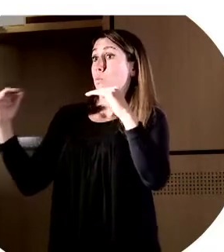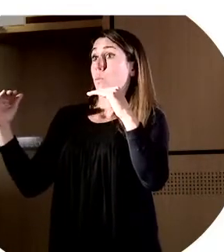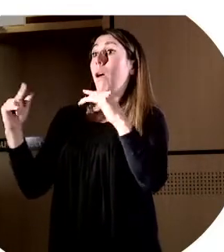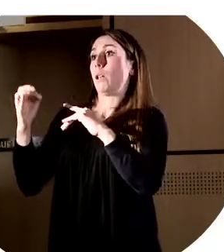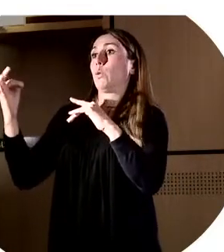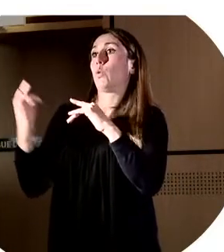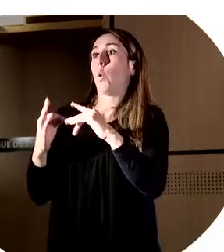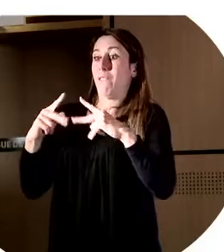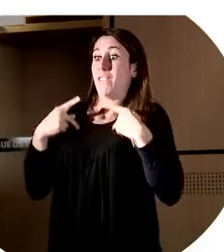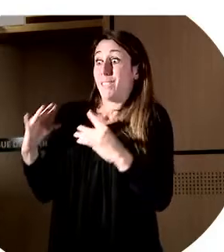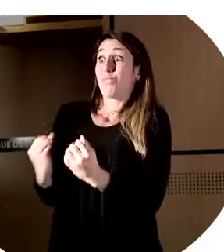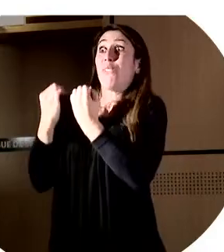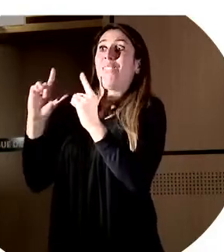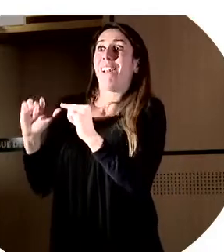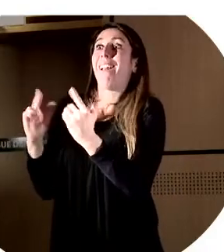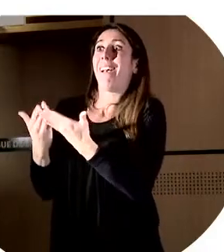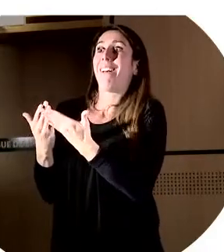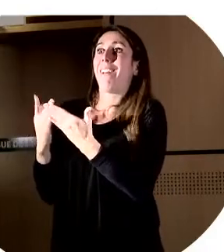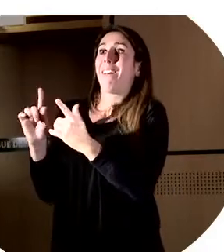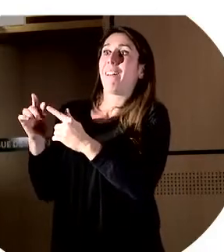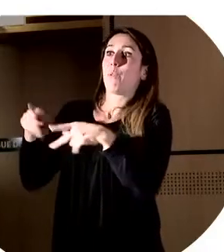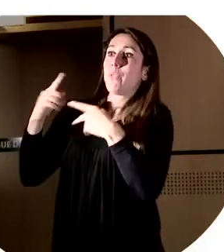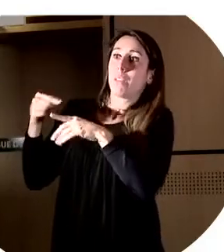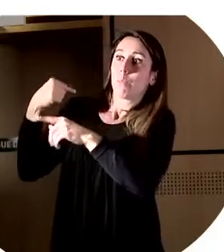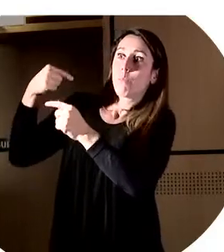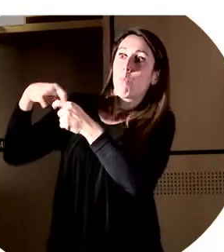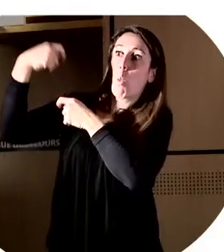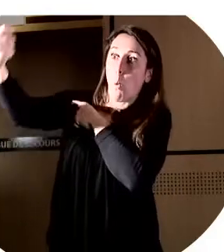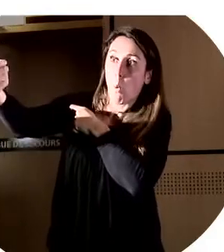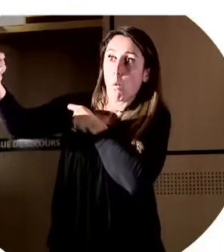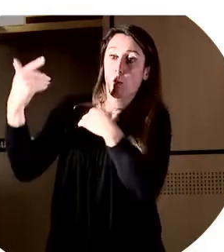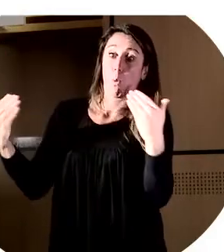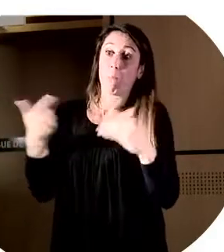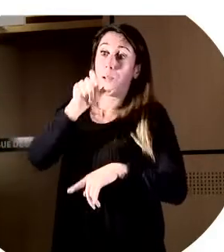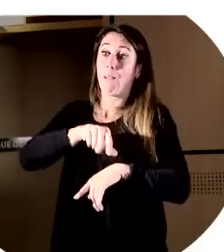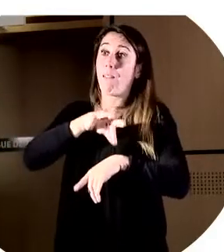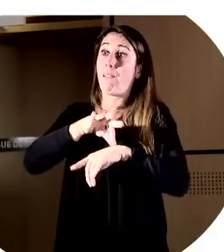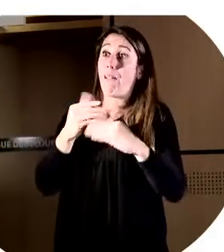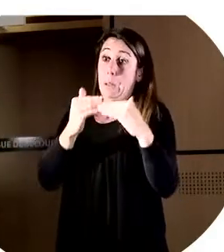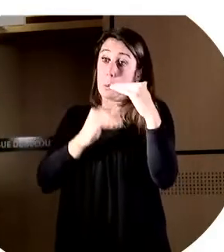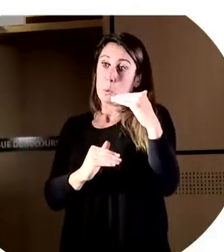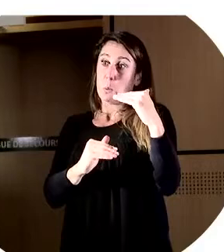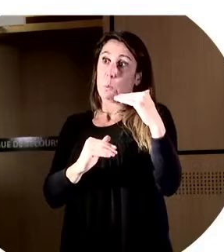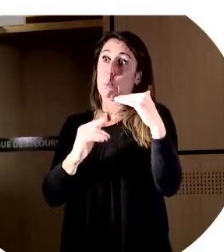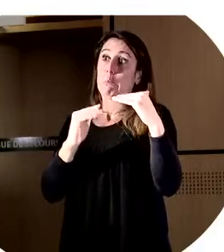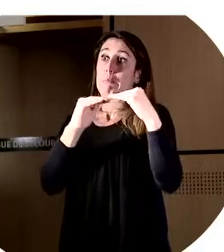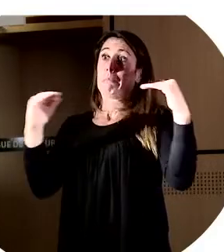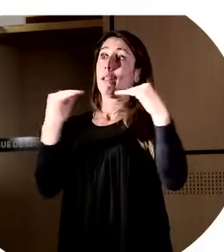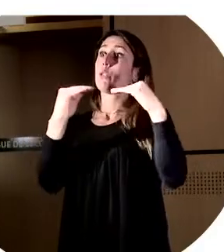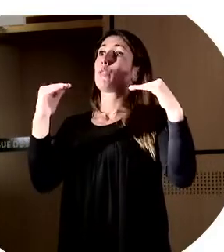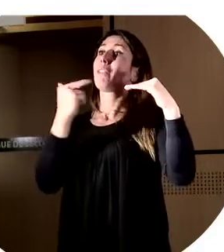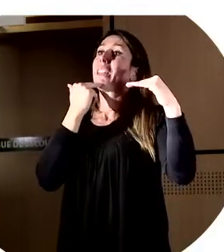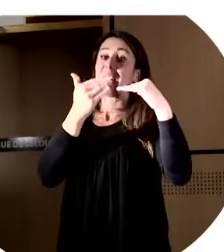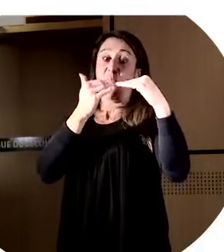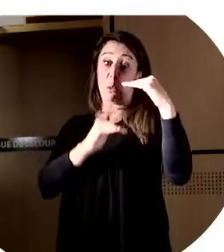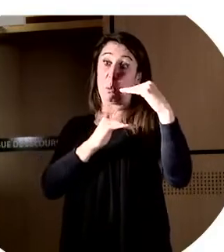de survie beaucoup plus important que les patients qui avaient une concentration minimale inférieure à ce seuil d'efficacité. Et donc